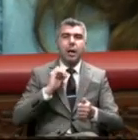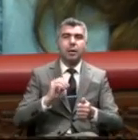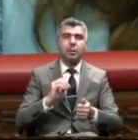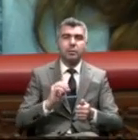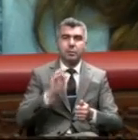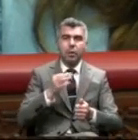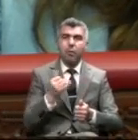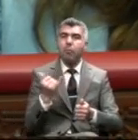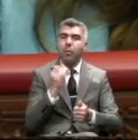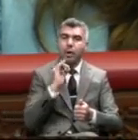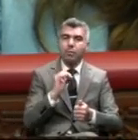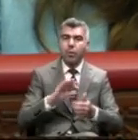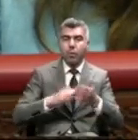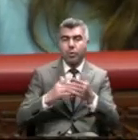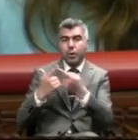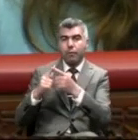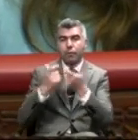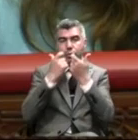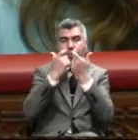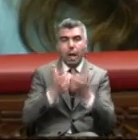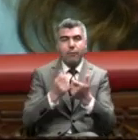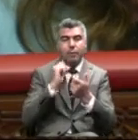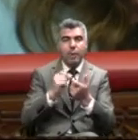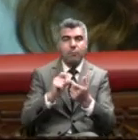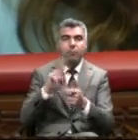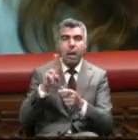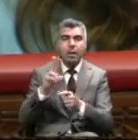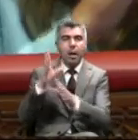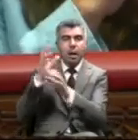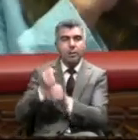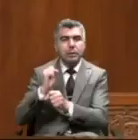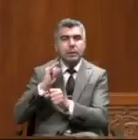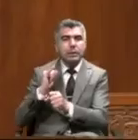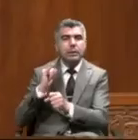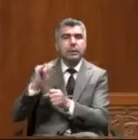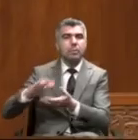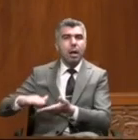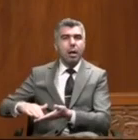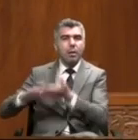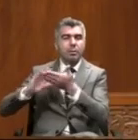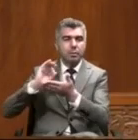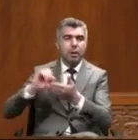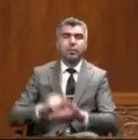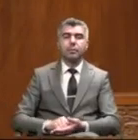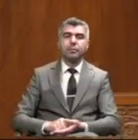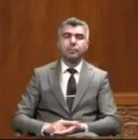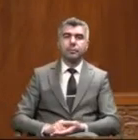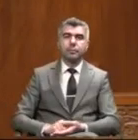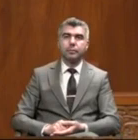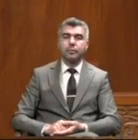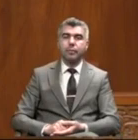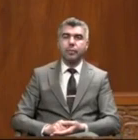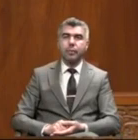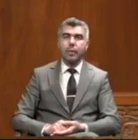وتوقعات متبصره لصاحب الجلاله الملك محمد السادس نصره الله